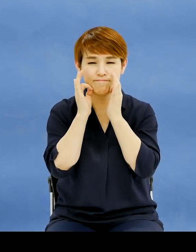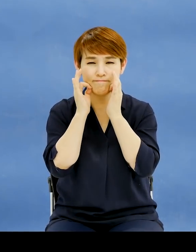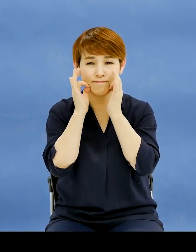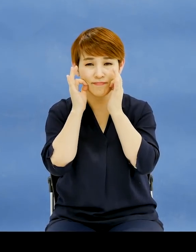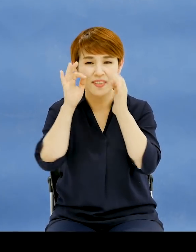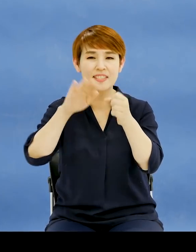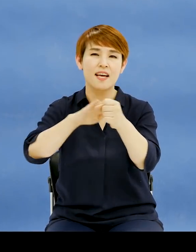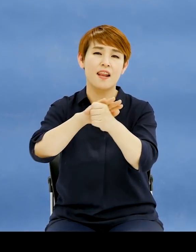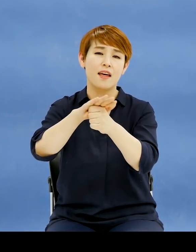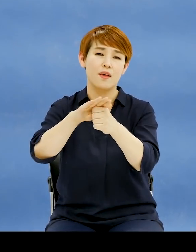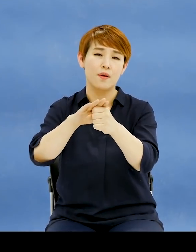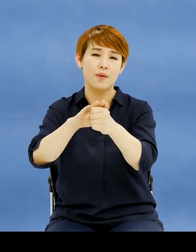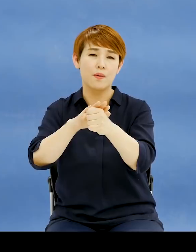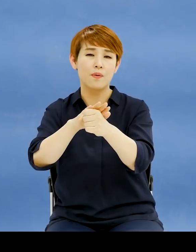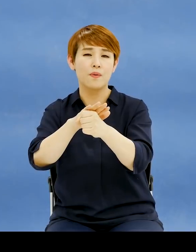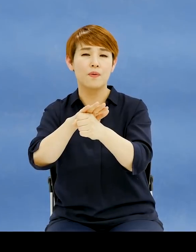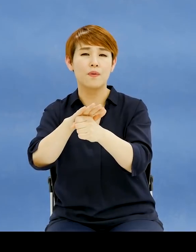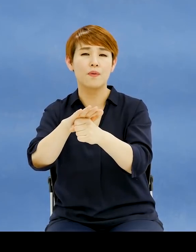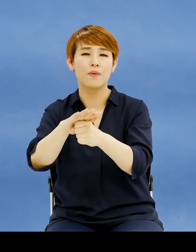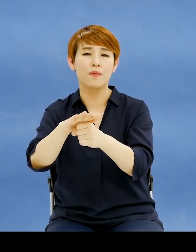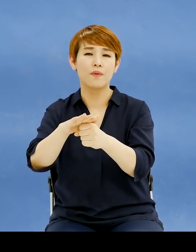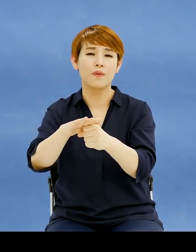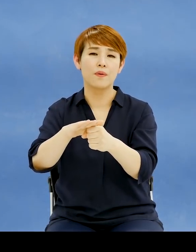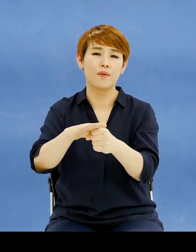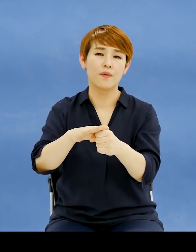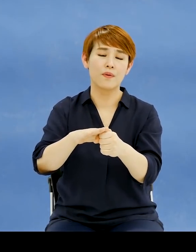온 맘 다해